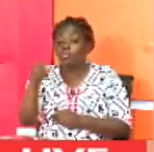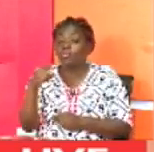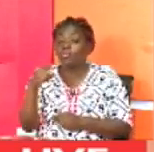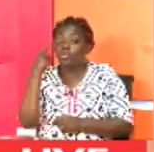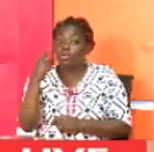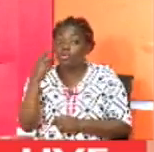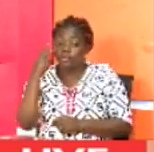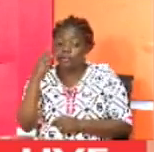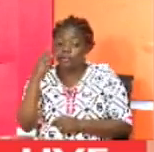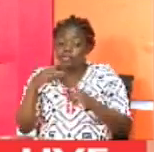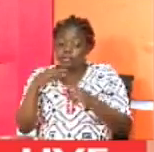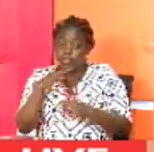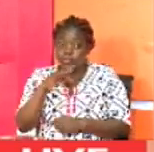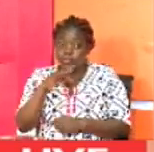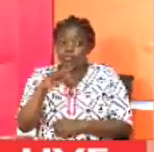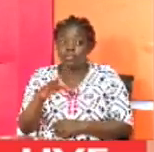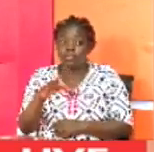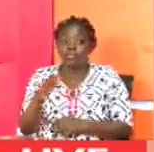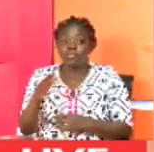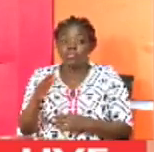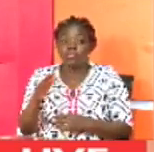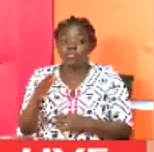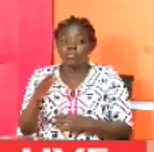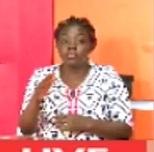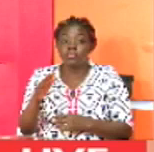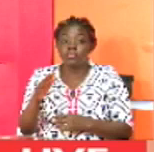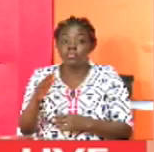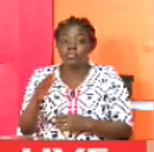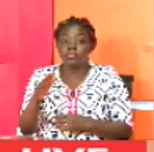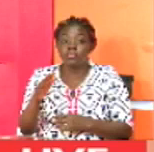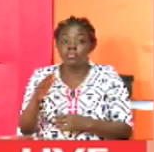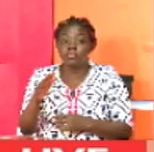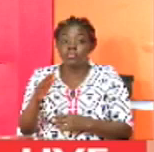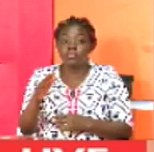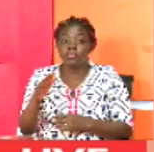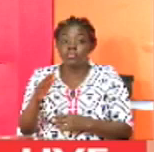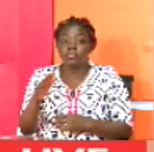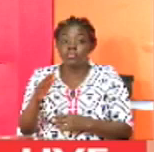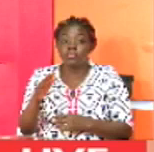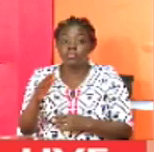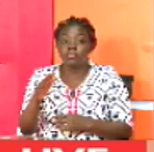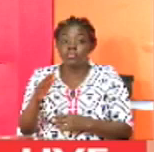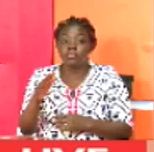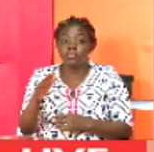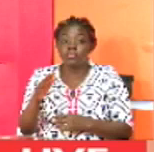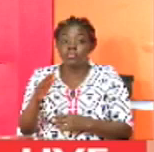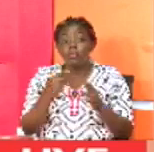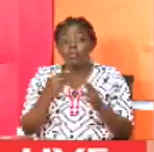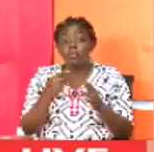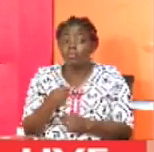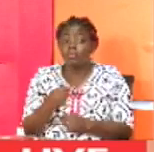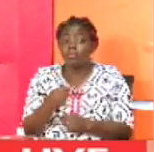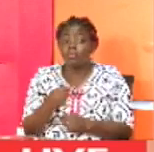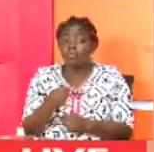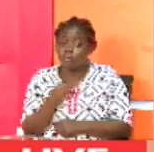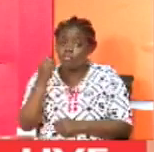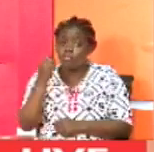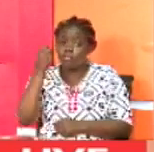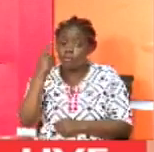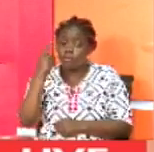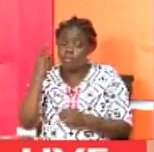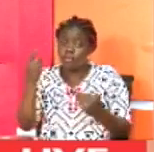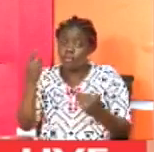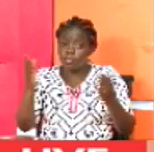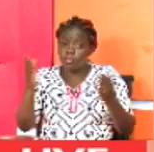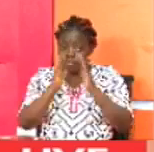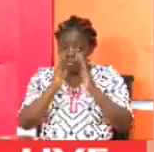nga tubyogera si bipya nti abadde abiwulira obiwulira bulijjo oga nti gundi anzukusizza nswala